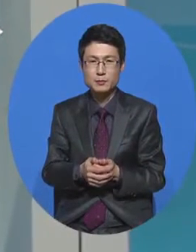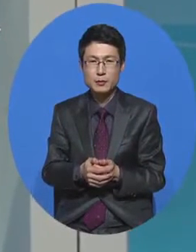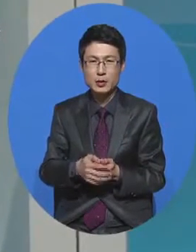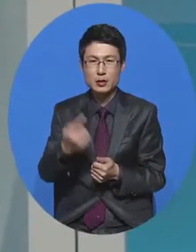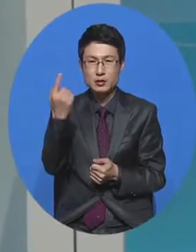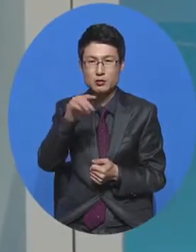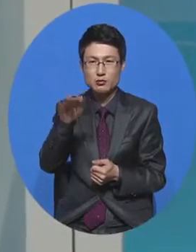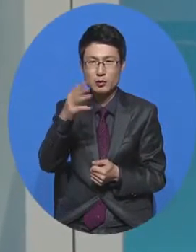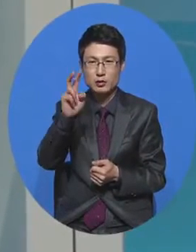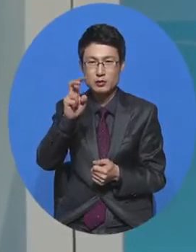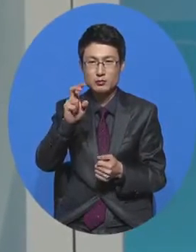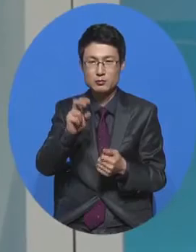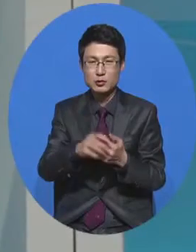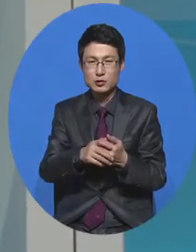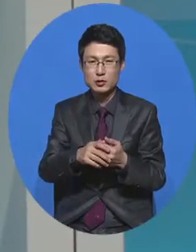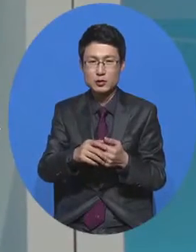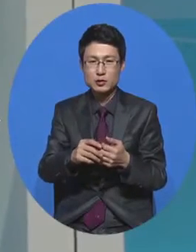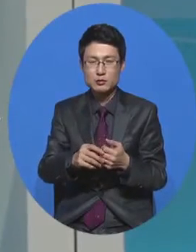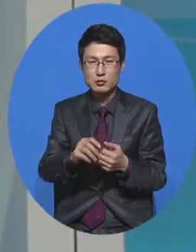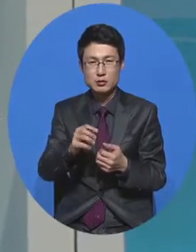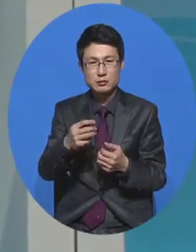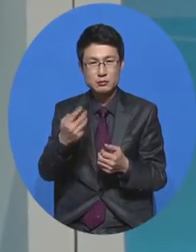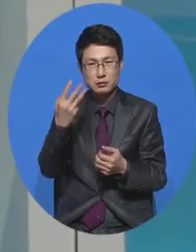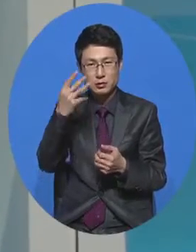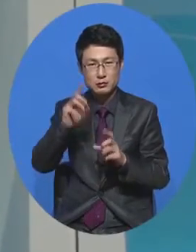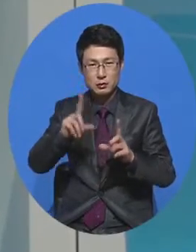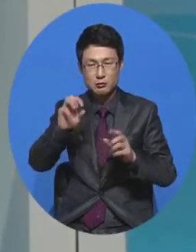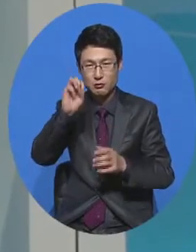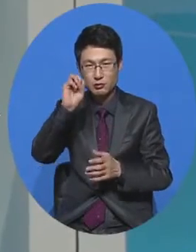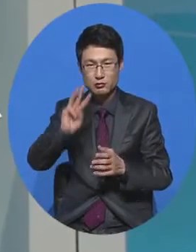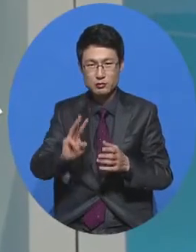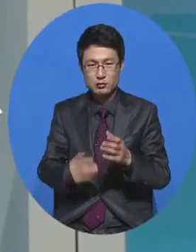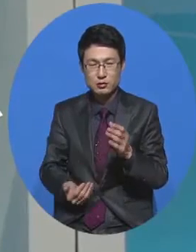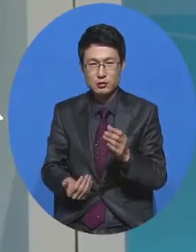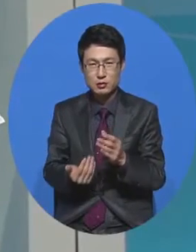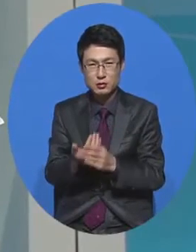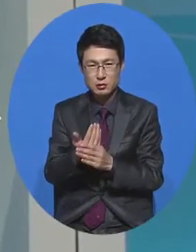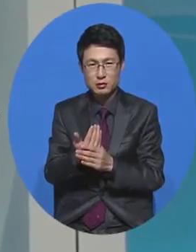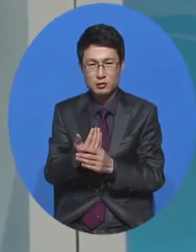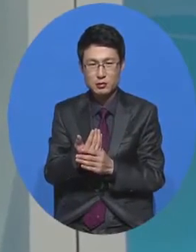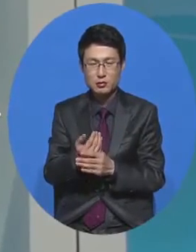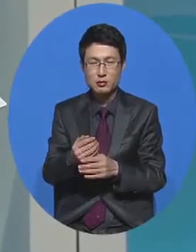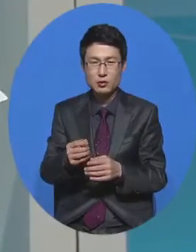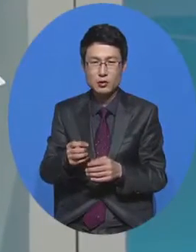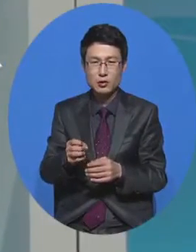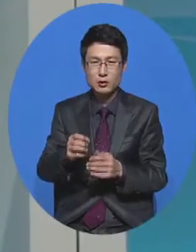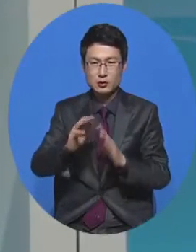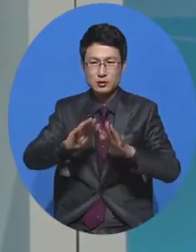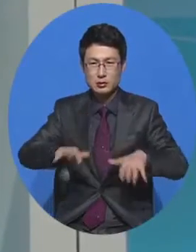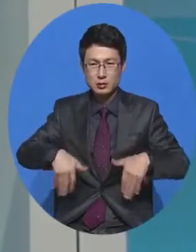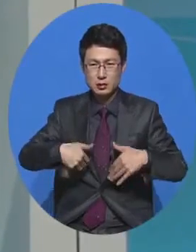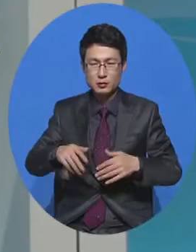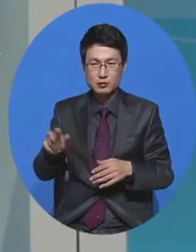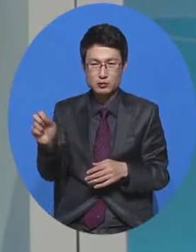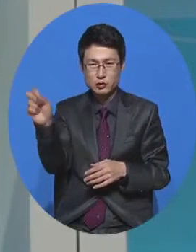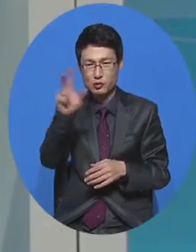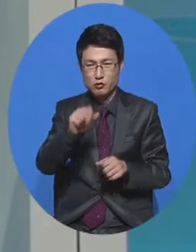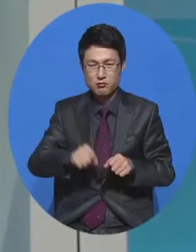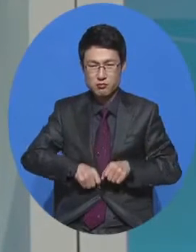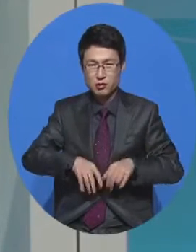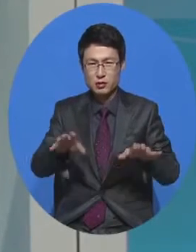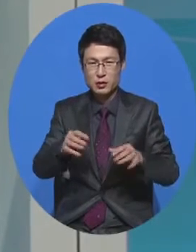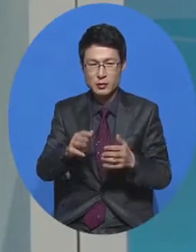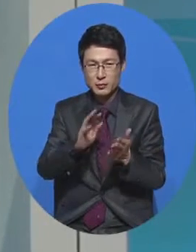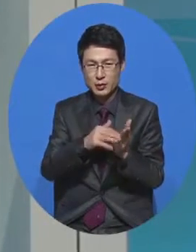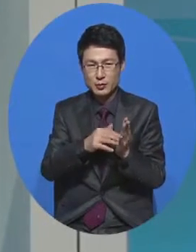1929년 11월 3일날 게 관계에서 일어나고 전남 전국으로 확산되는 데 비 밀 결 사